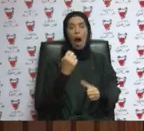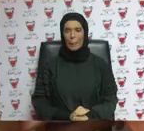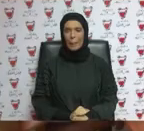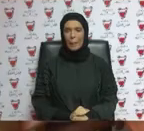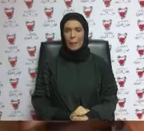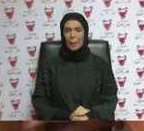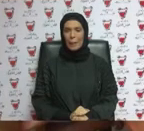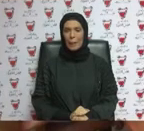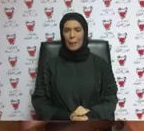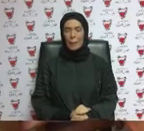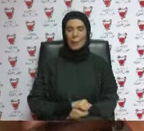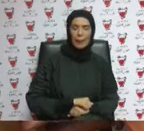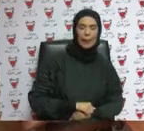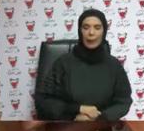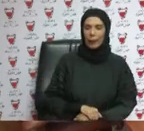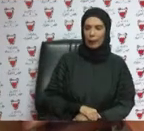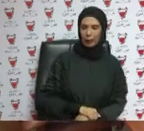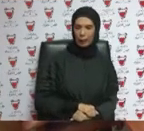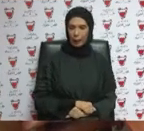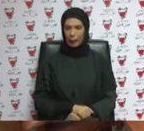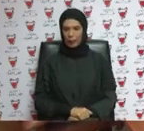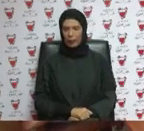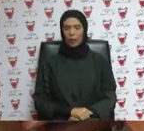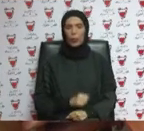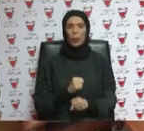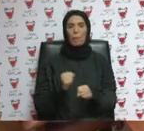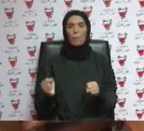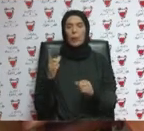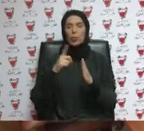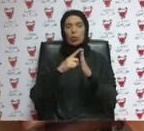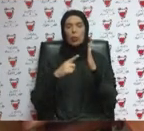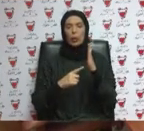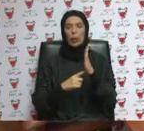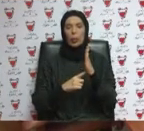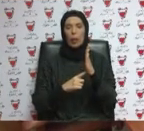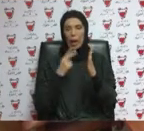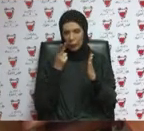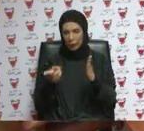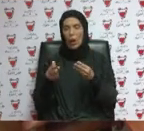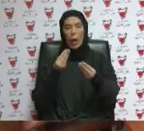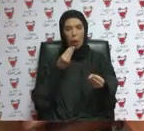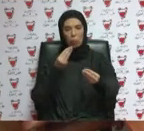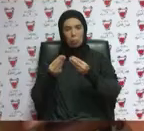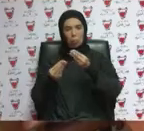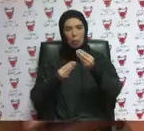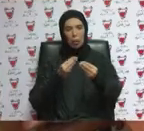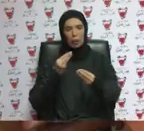كلام. معالي الرئيس، مشروع القانون الماثل أمامنا يعطي ضمانة وثقة أن